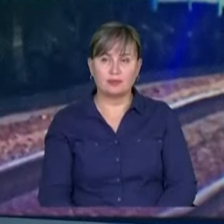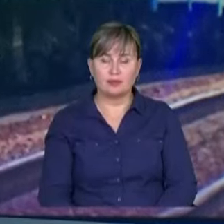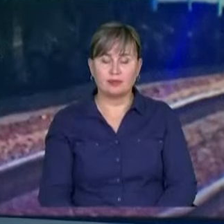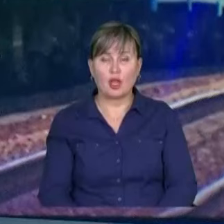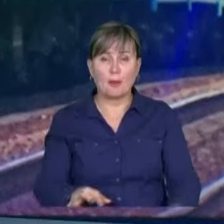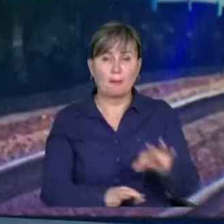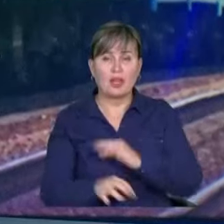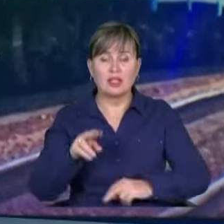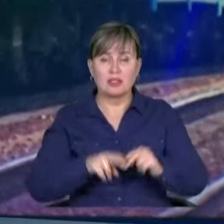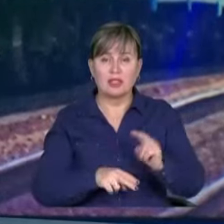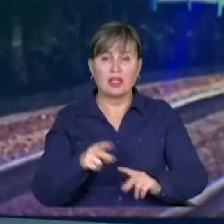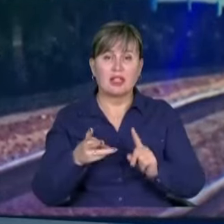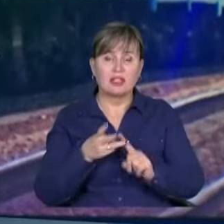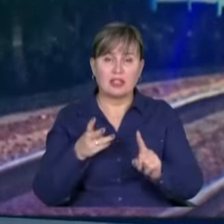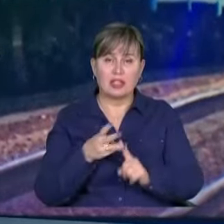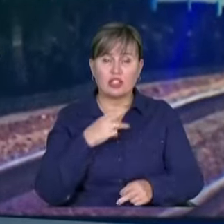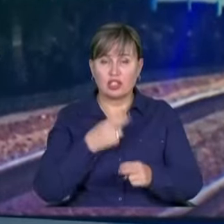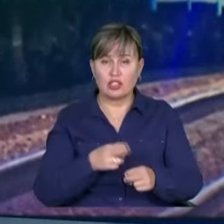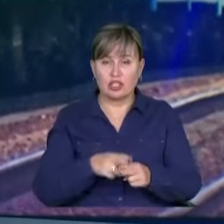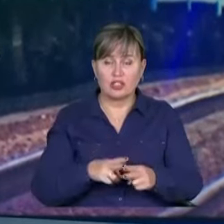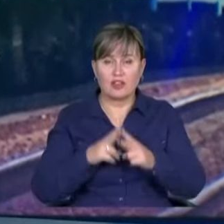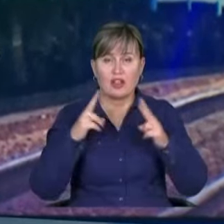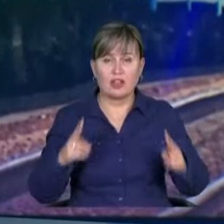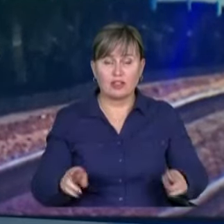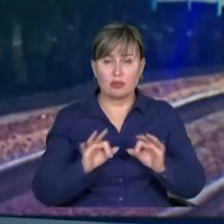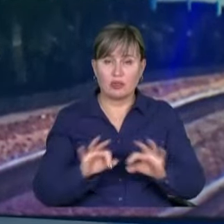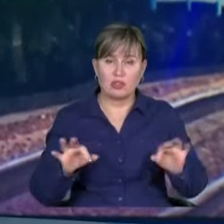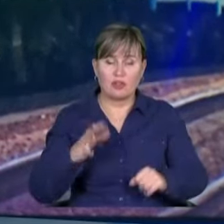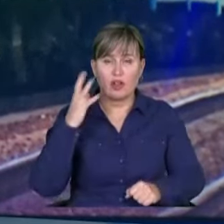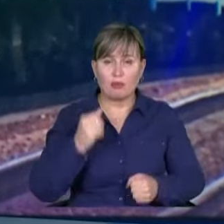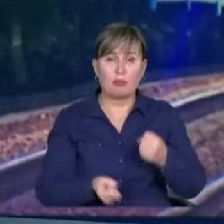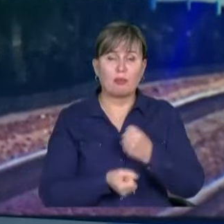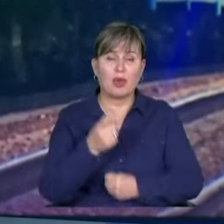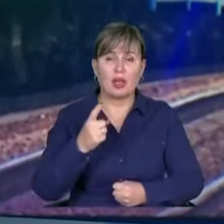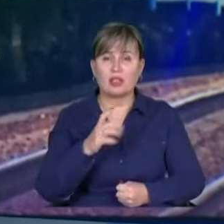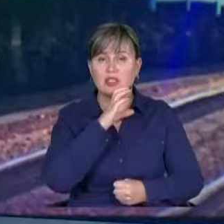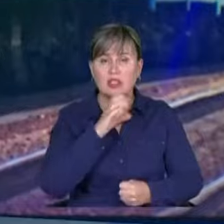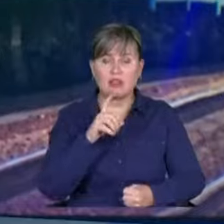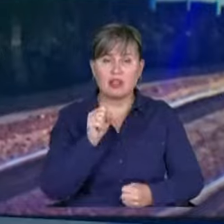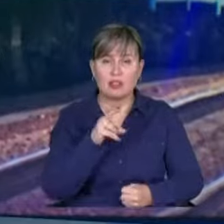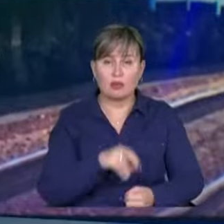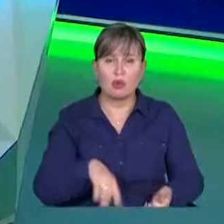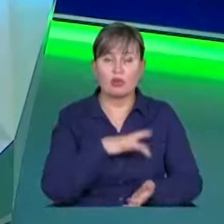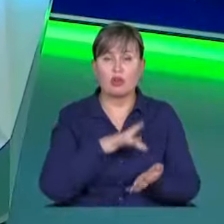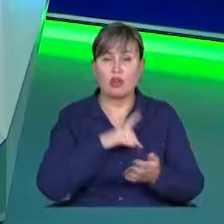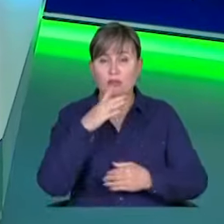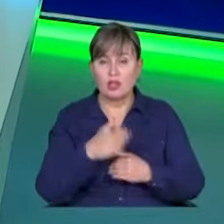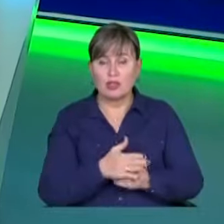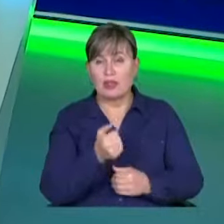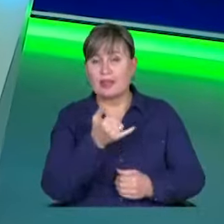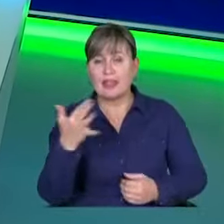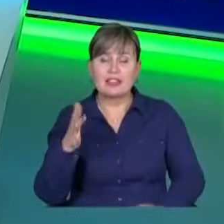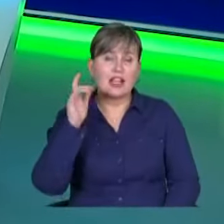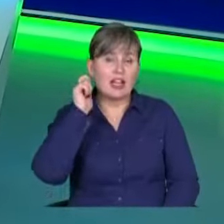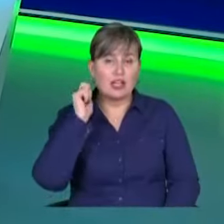Проект строительства 3-го железнодорожного вокзала презентовали в Алматы. Он появится на северо-западе города в ближайшие несколько